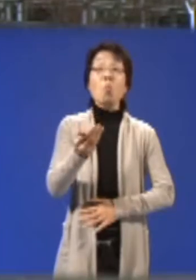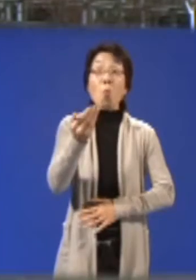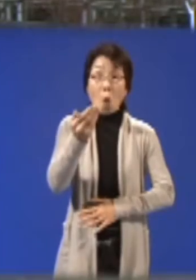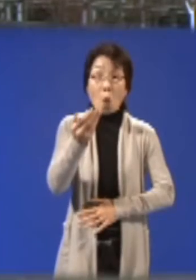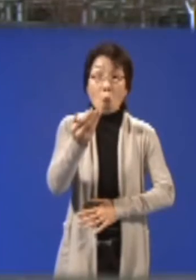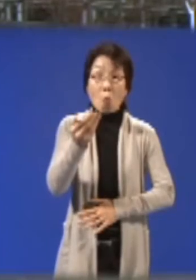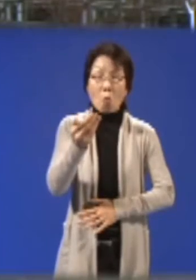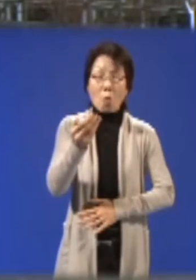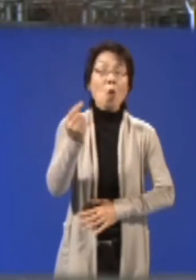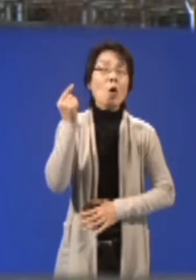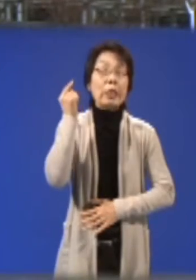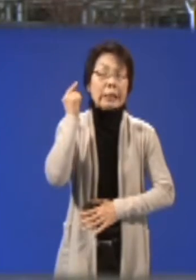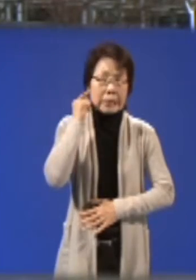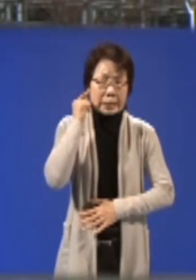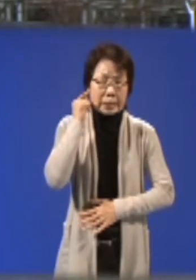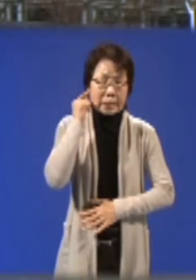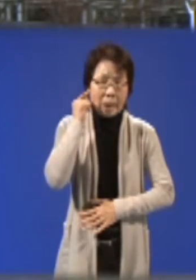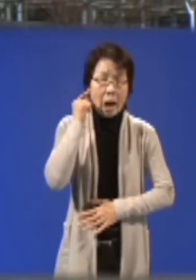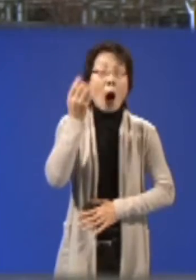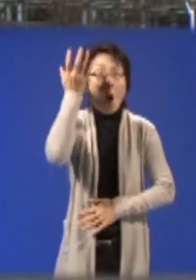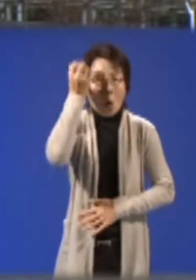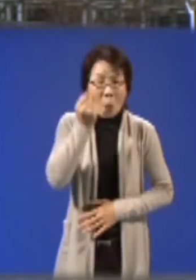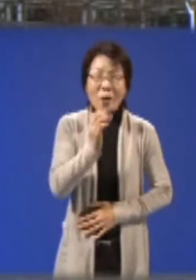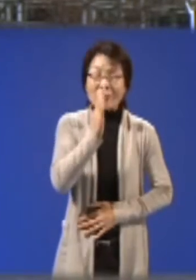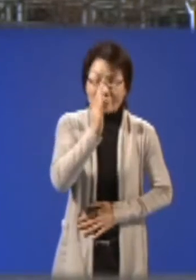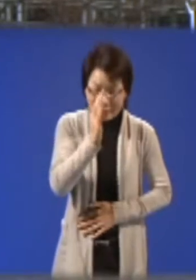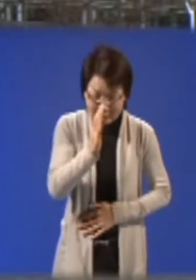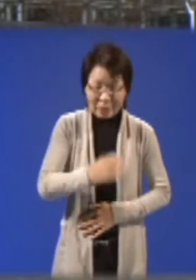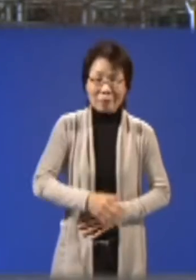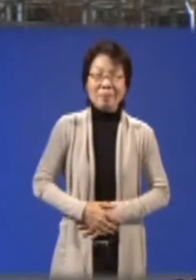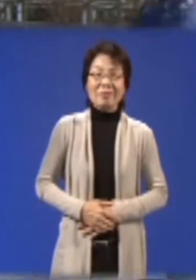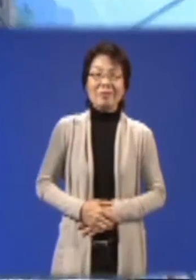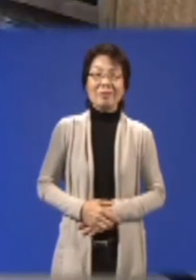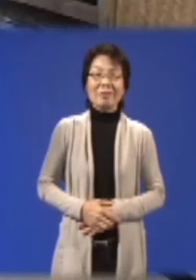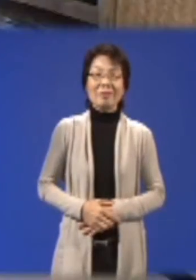たら、ああここのことなんやって思ってくださいね。